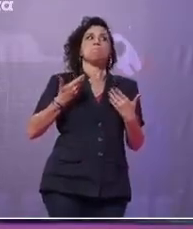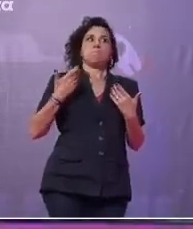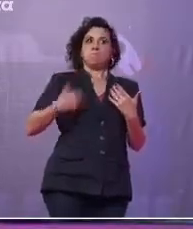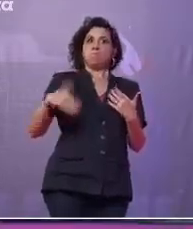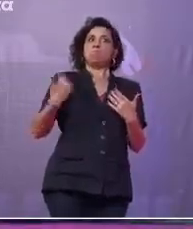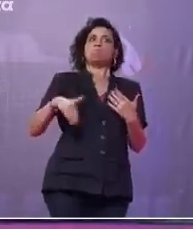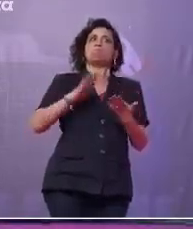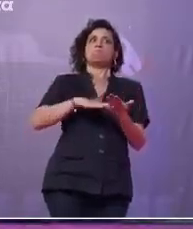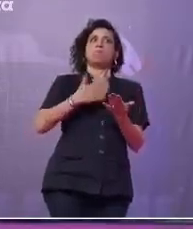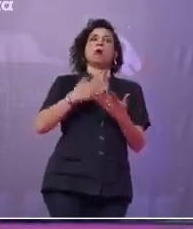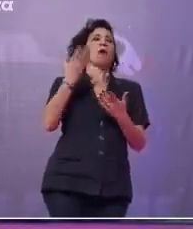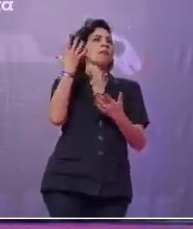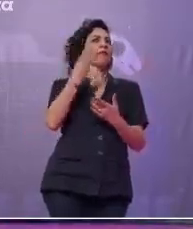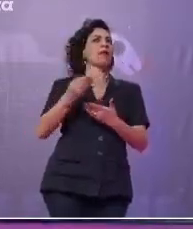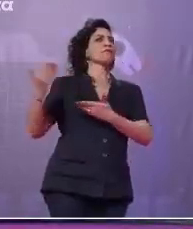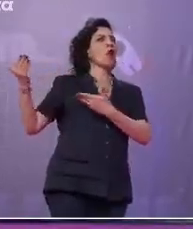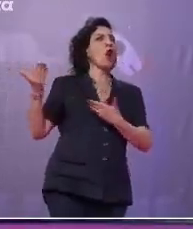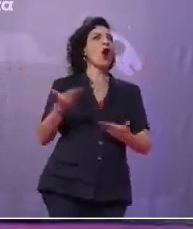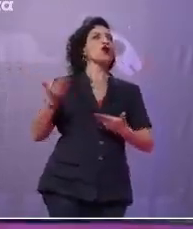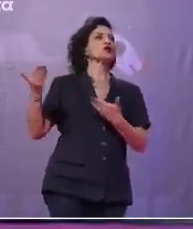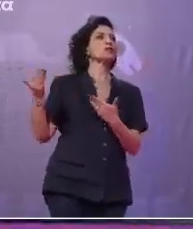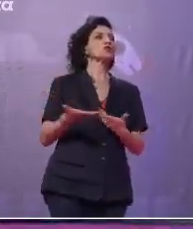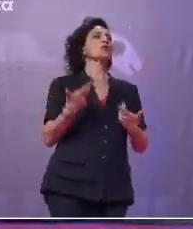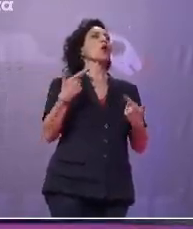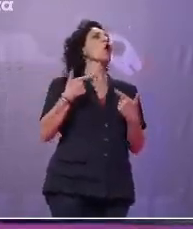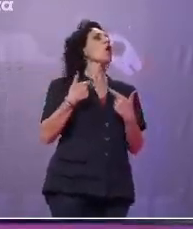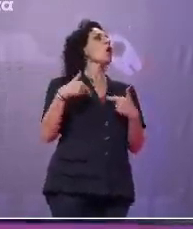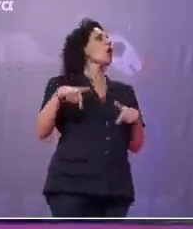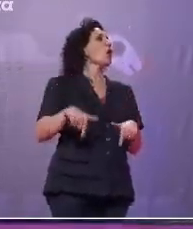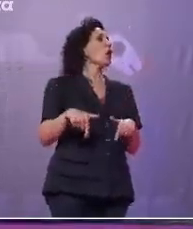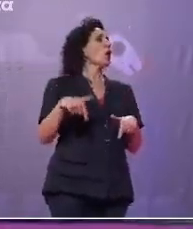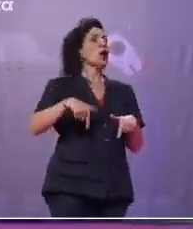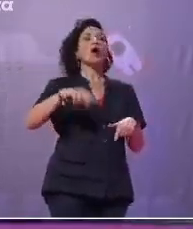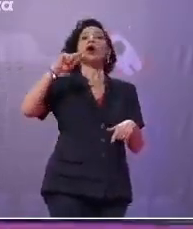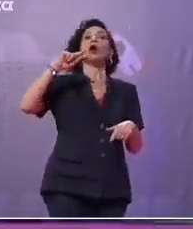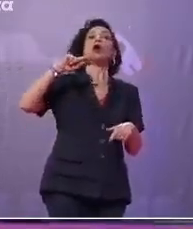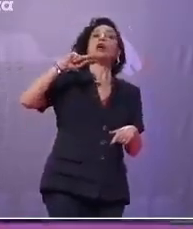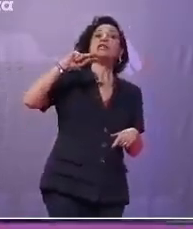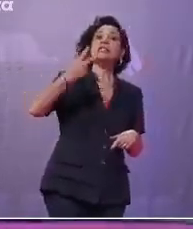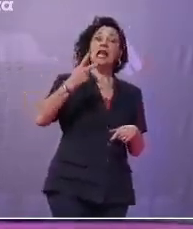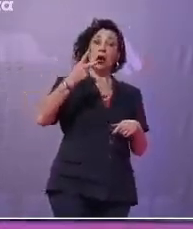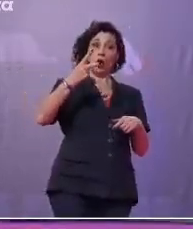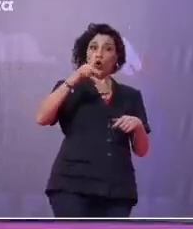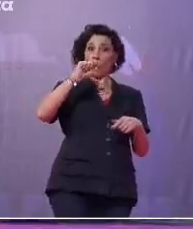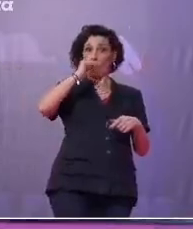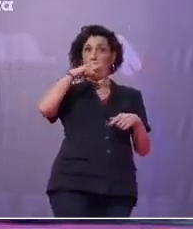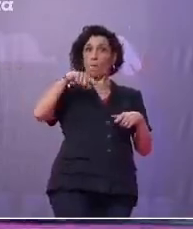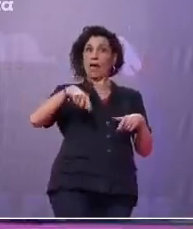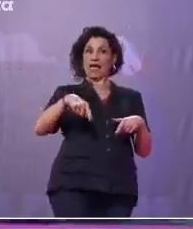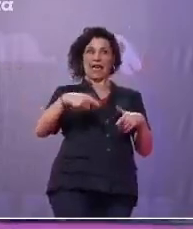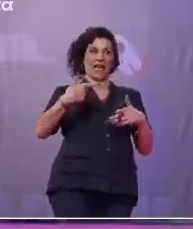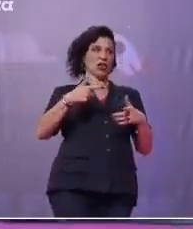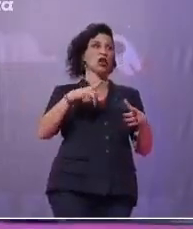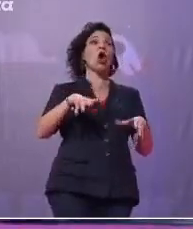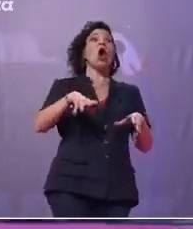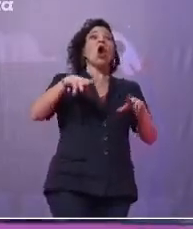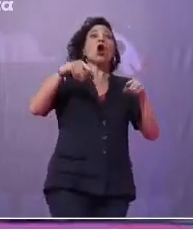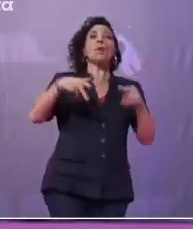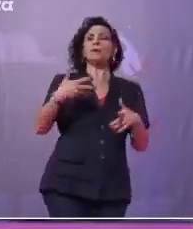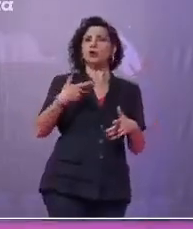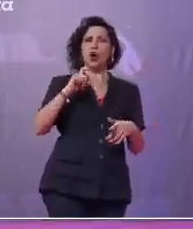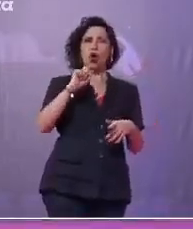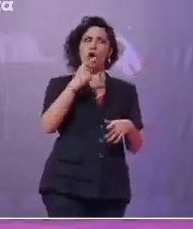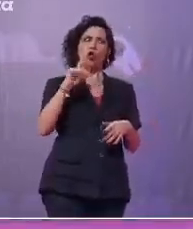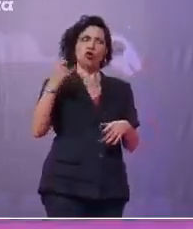ospiti pieni di tantissime belle cose da dire ovviamente andiamo avanti perché la seconda metà di questa giornata è appena cominciata ci sono un sacco di novità